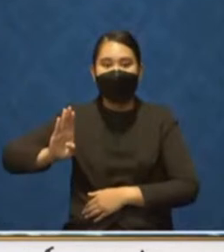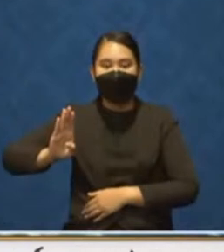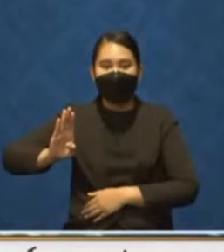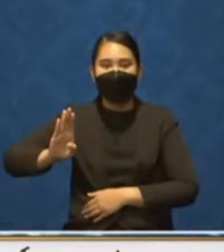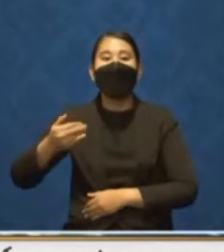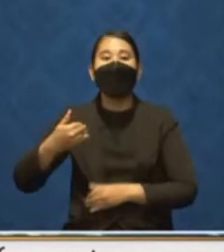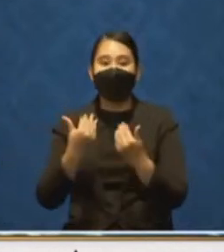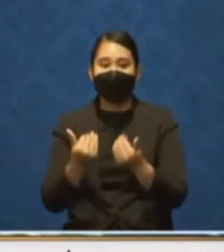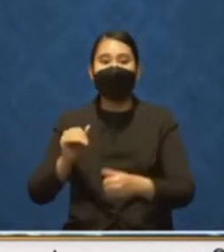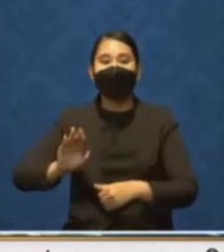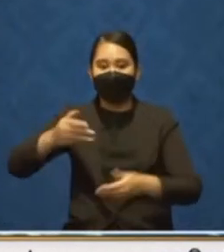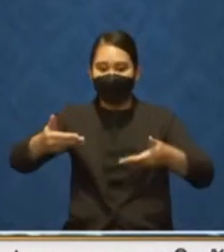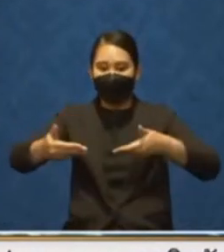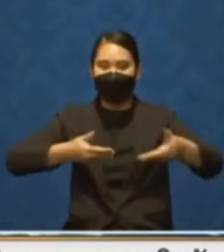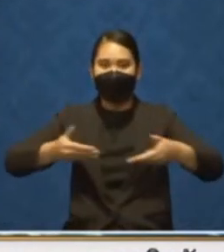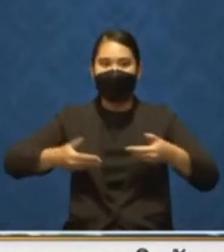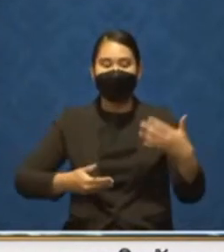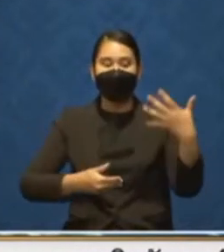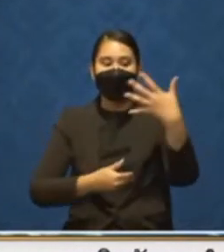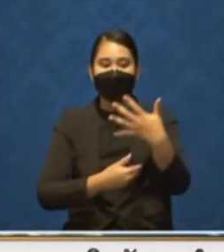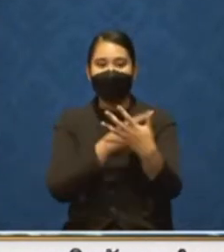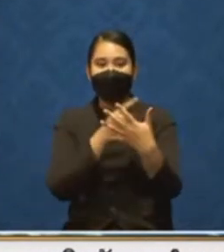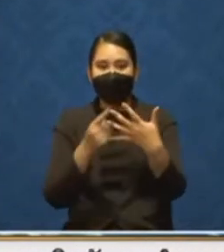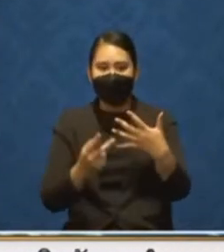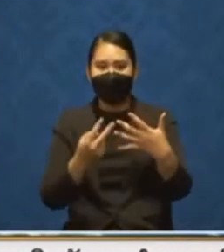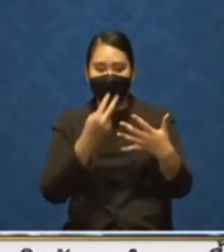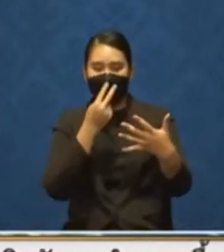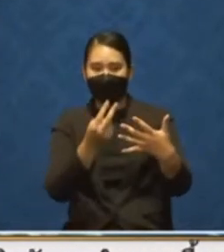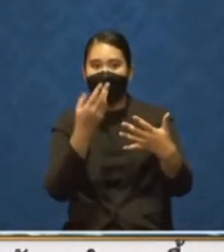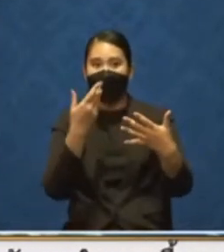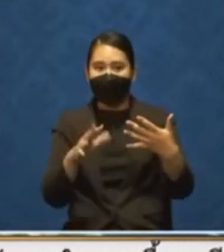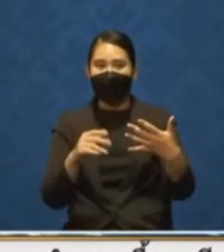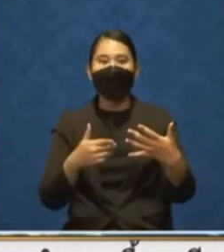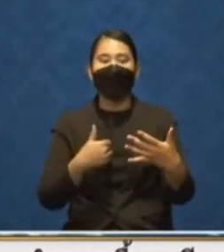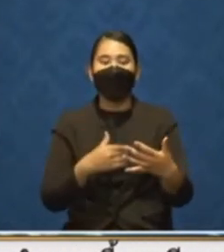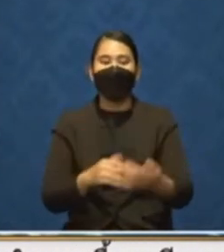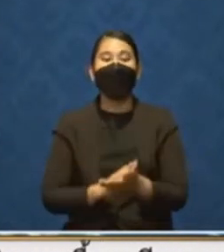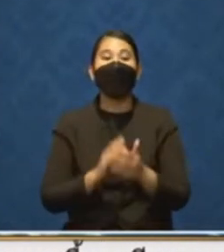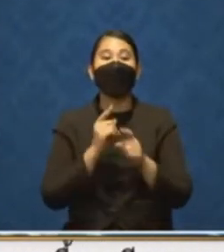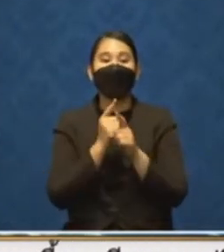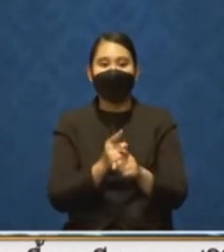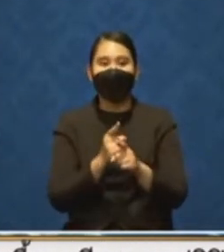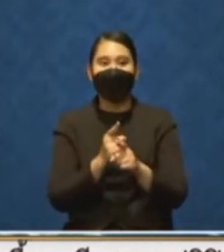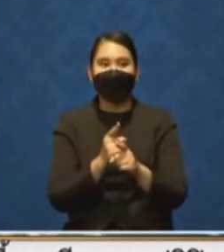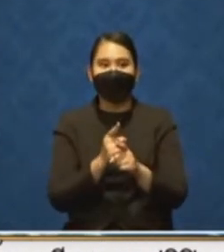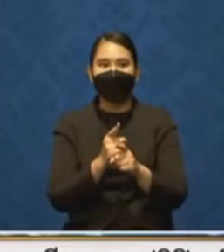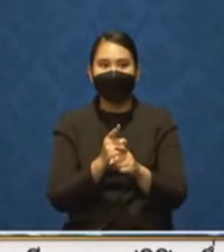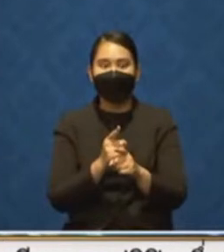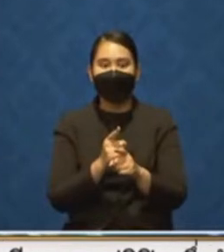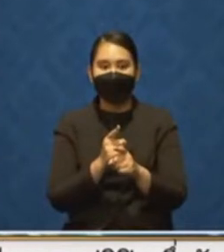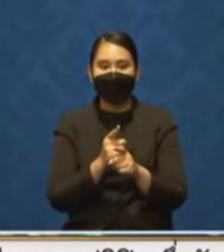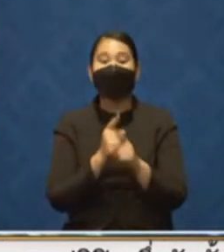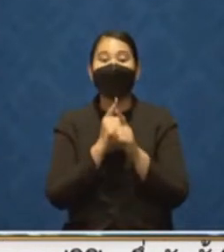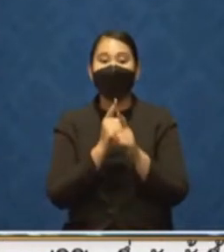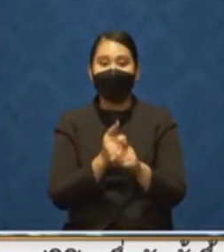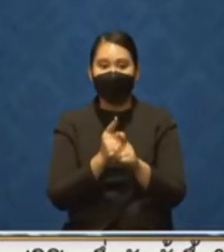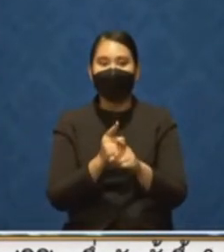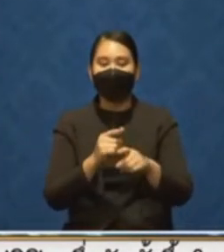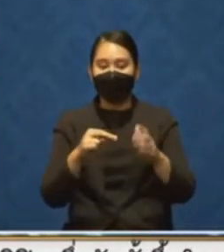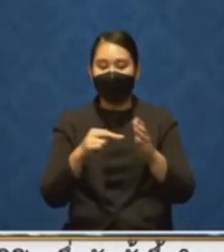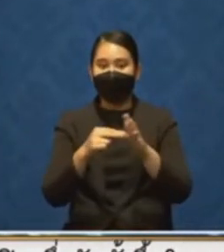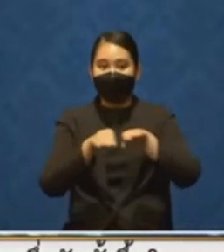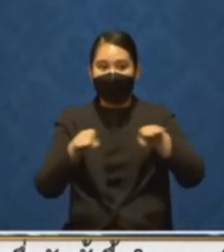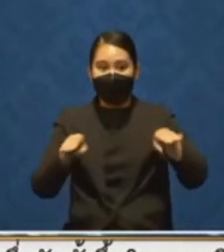หมด 5บริษัทกับ 4ประเทศเมื่อเราตรวจจับคุณนามบัตรที่เรากำหนดไปนะถ้าตรงหน้ามันก็สามารถจะเข้ามา